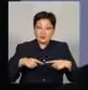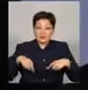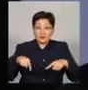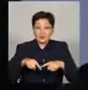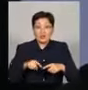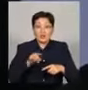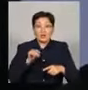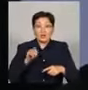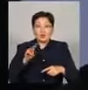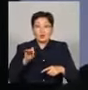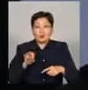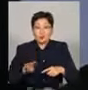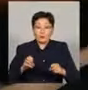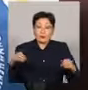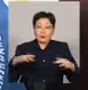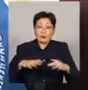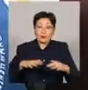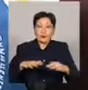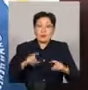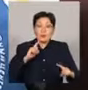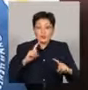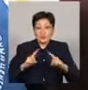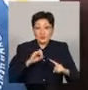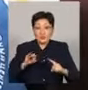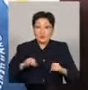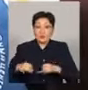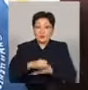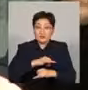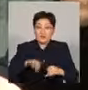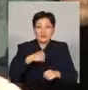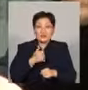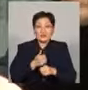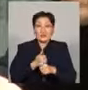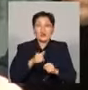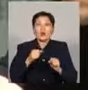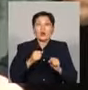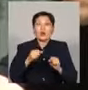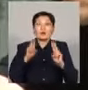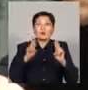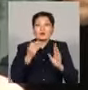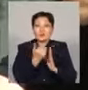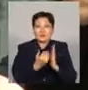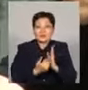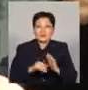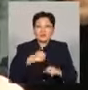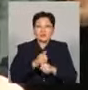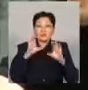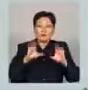и жасутановцы собрались за круглым столом и обсудили основные аспекты конституционного